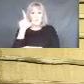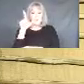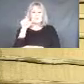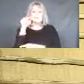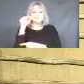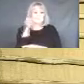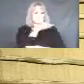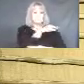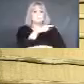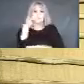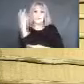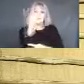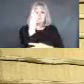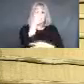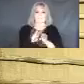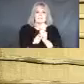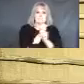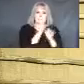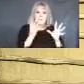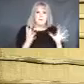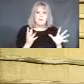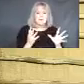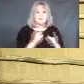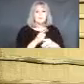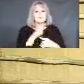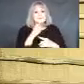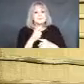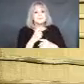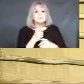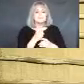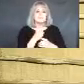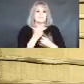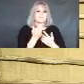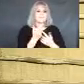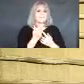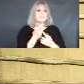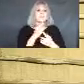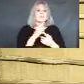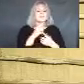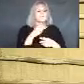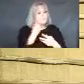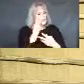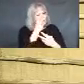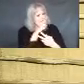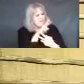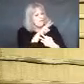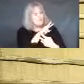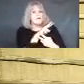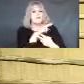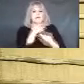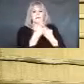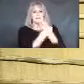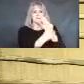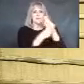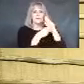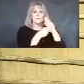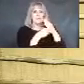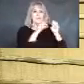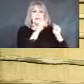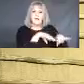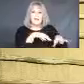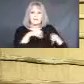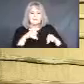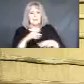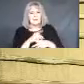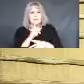stem saam, Jesus Christus is die Here, maar dis nie die evangelie nie. En toe sê ek Handelinge toe om te gaan kyk, maar wat